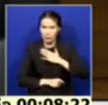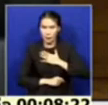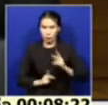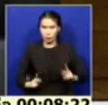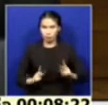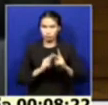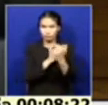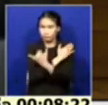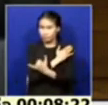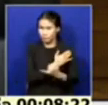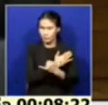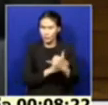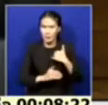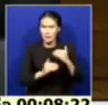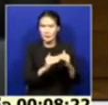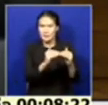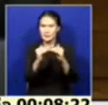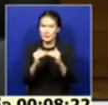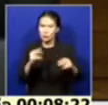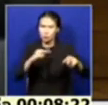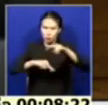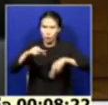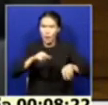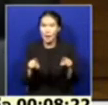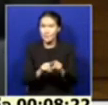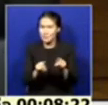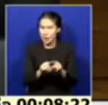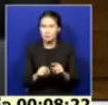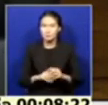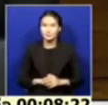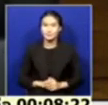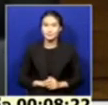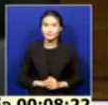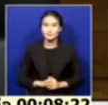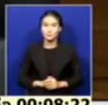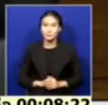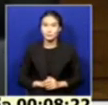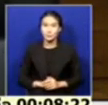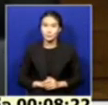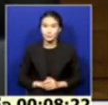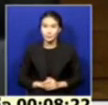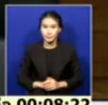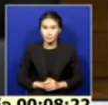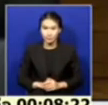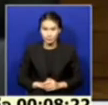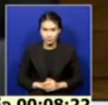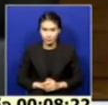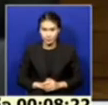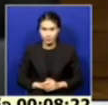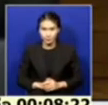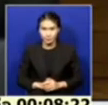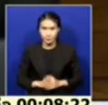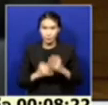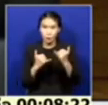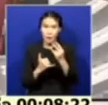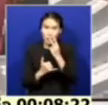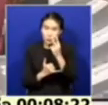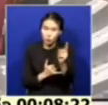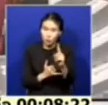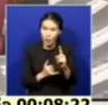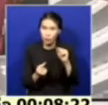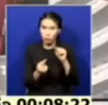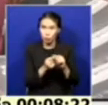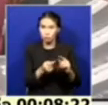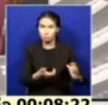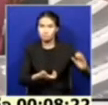ทยรัฐบาลไทยกระทรวงการต่างประเทศและข้าราชการของไทยทุกคนเนี่ยให้ความสำคัญนะครับถือว่า